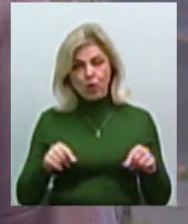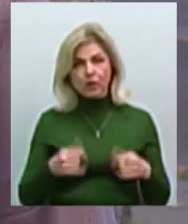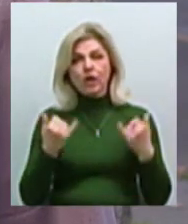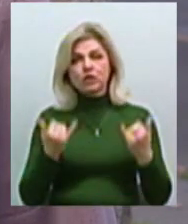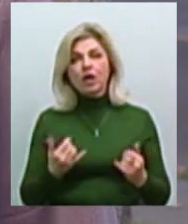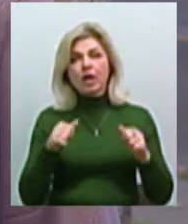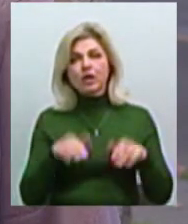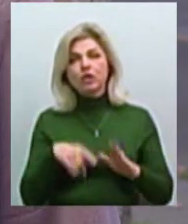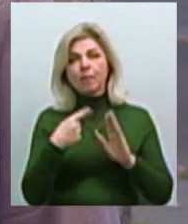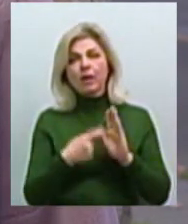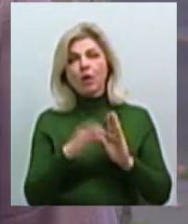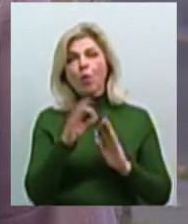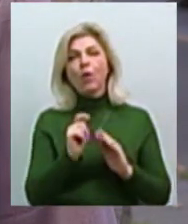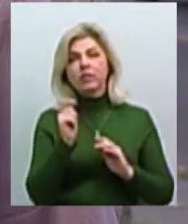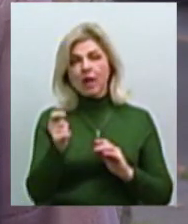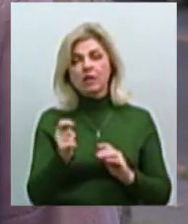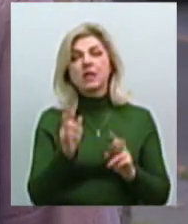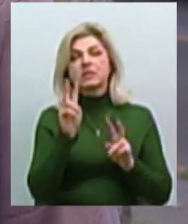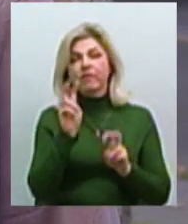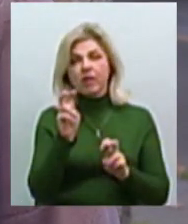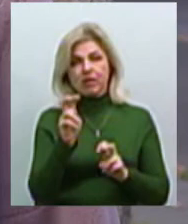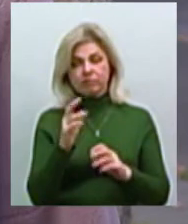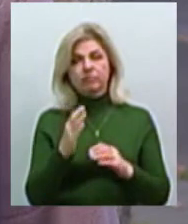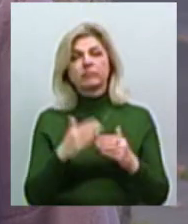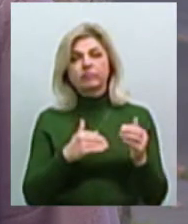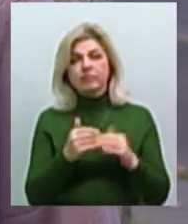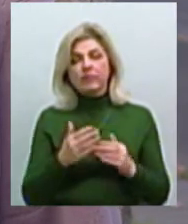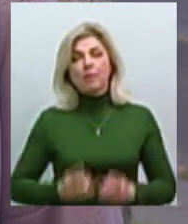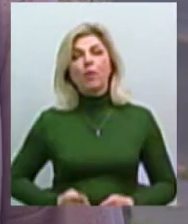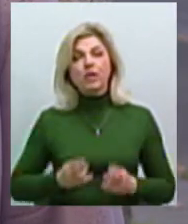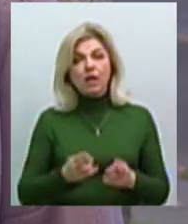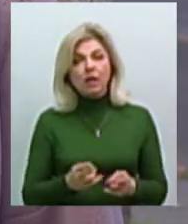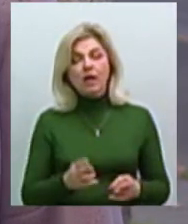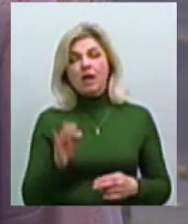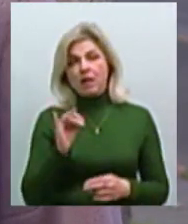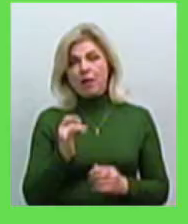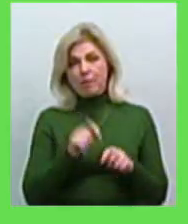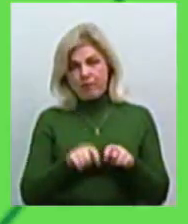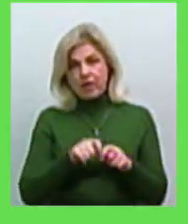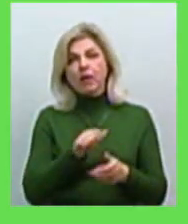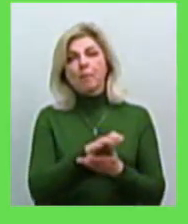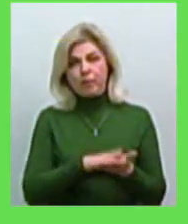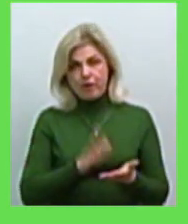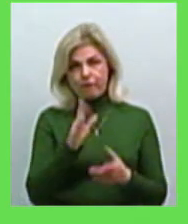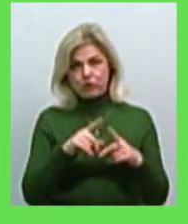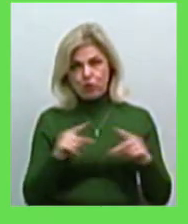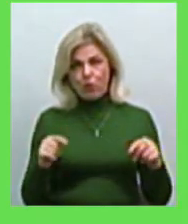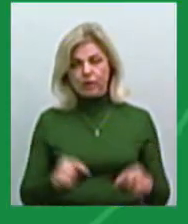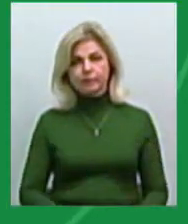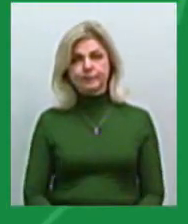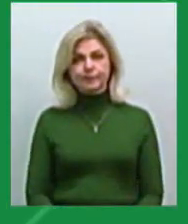питання щодо надання кваліфікації події. Надалі триває перевірка навчальних закладів.